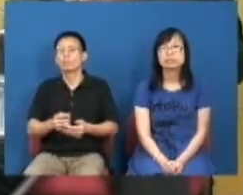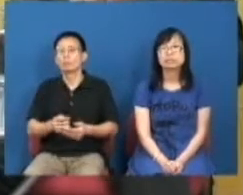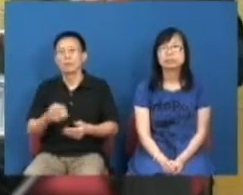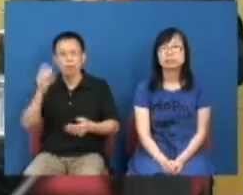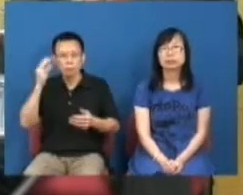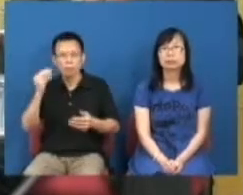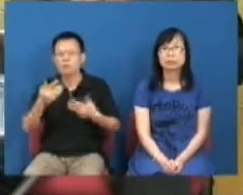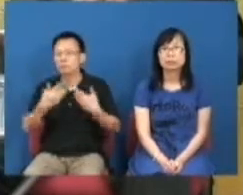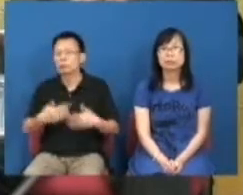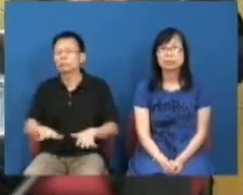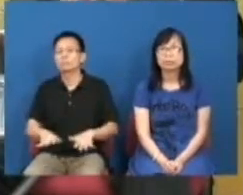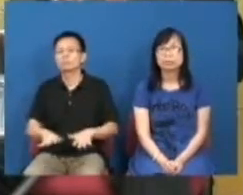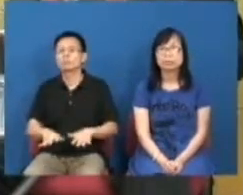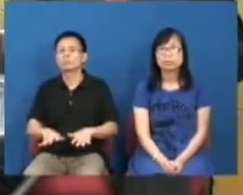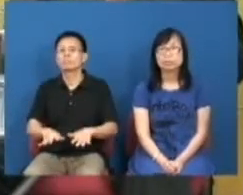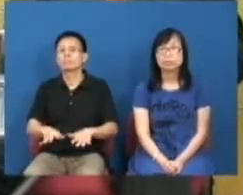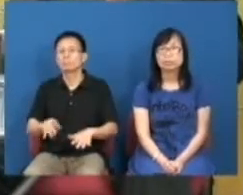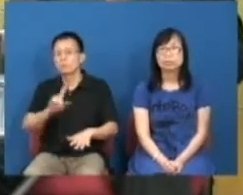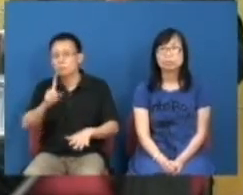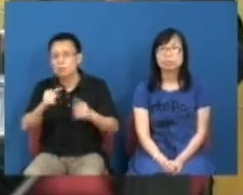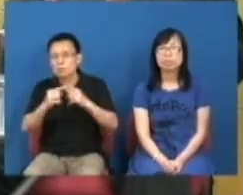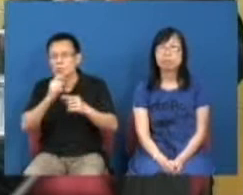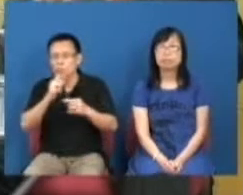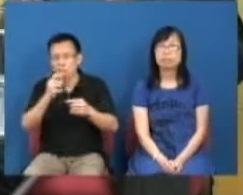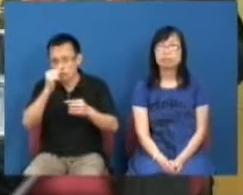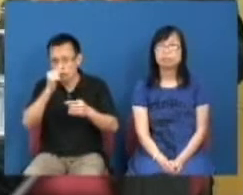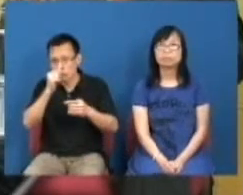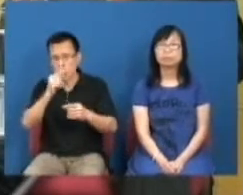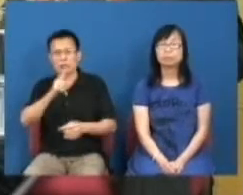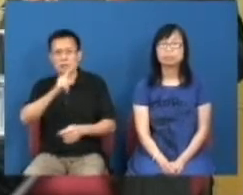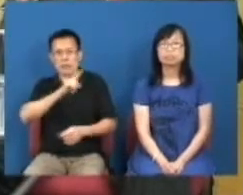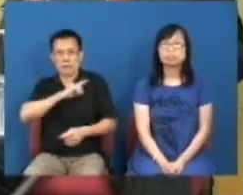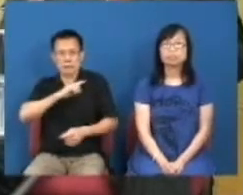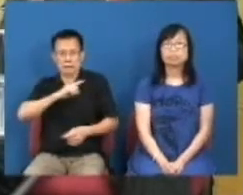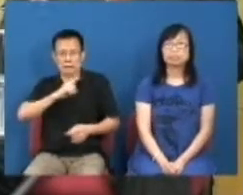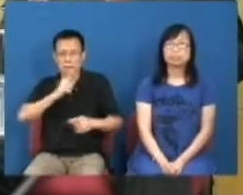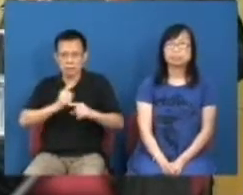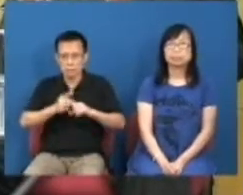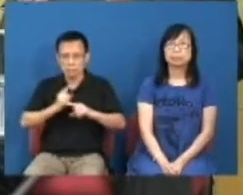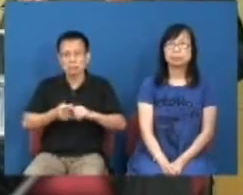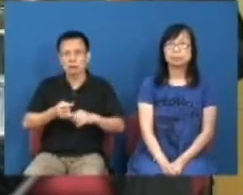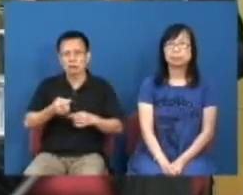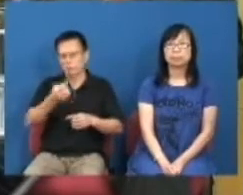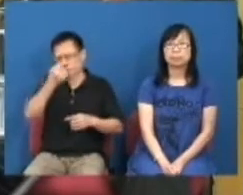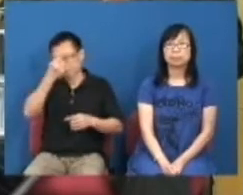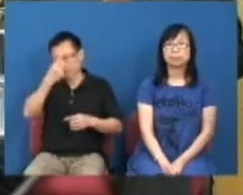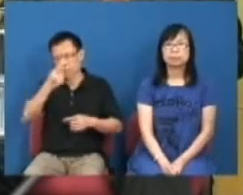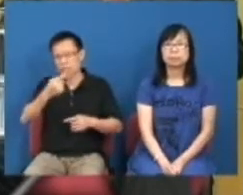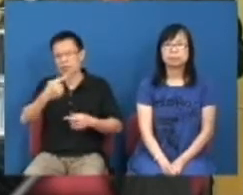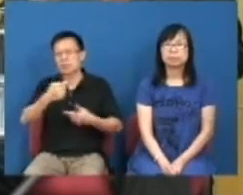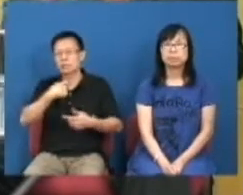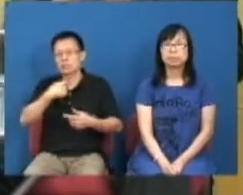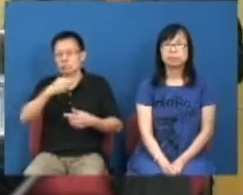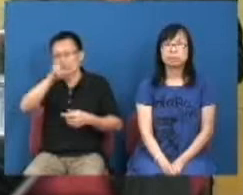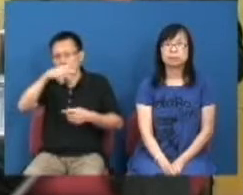就算咯。係邊啲人有興趣咧？就佢真係自己有個問題啦，真係想去揾人幫手啦，